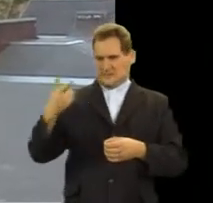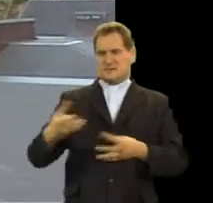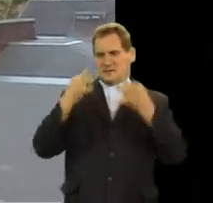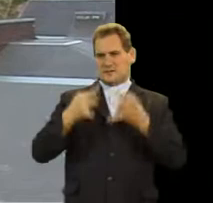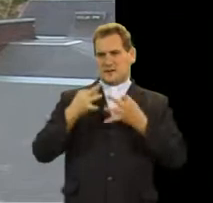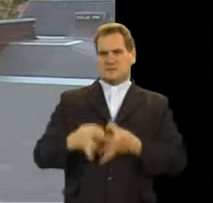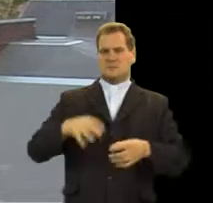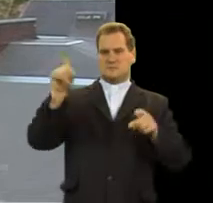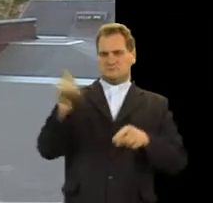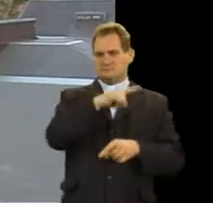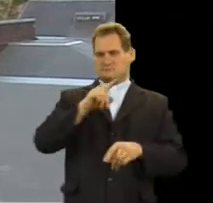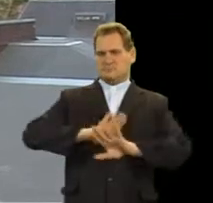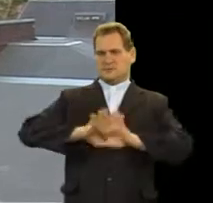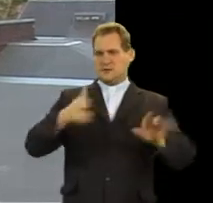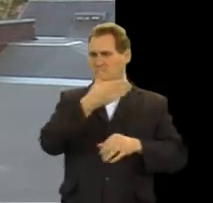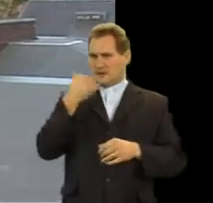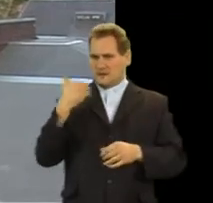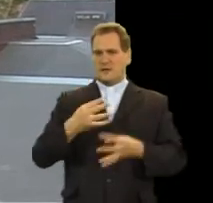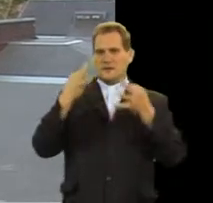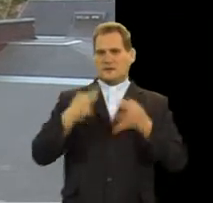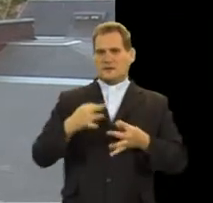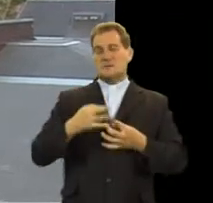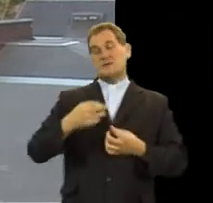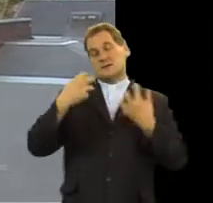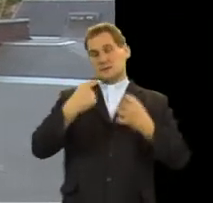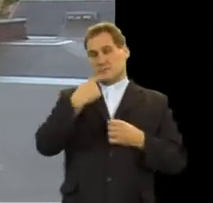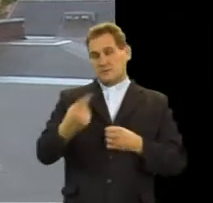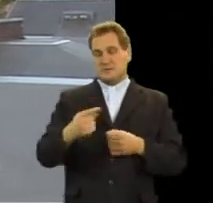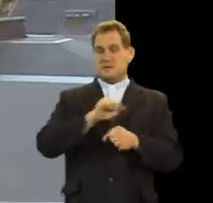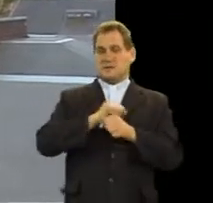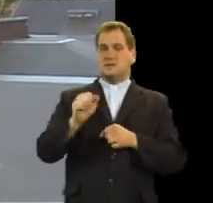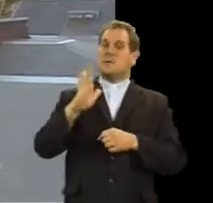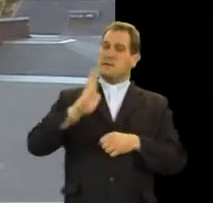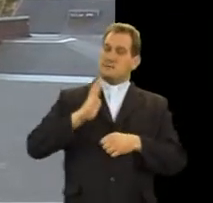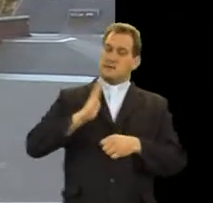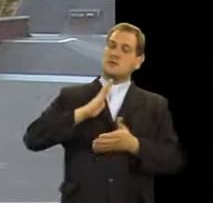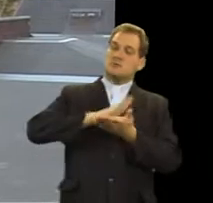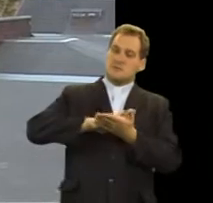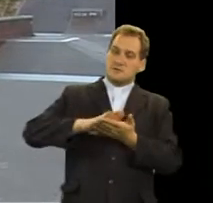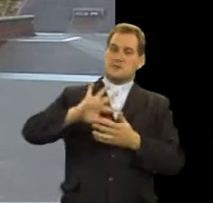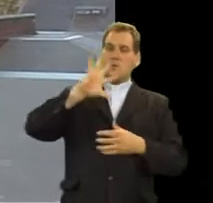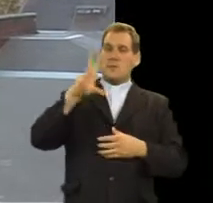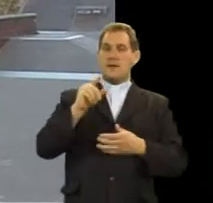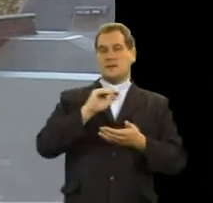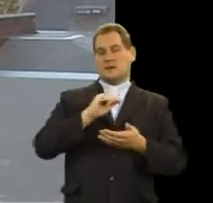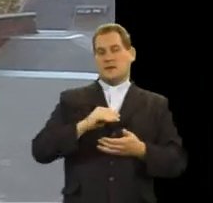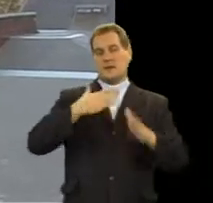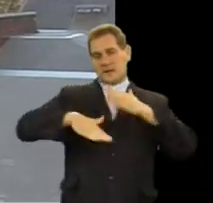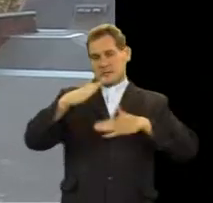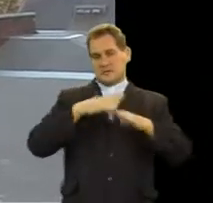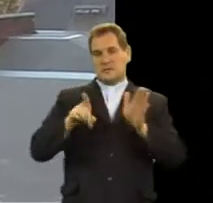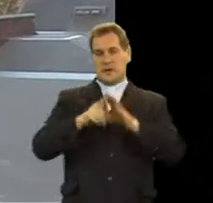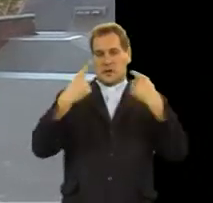to wyeliminowane, stąd też właśnie, jeszcze raz chcę podkreślić, jest bezpiecznie, czysto, schludnie i z dużą radością dla